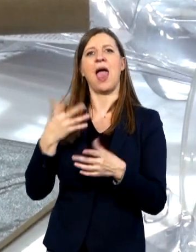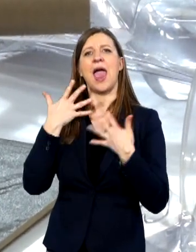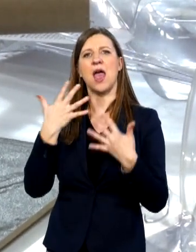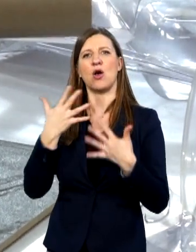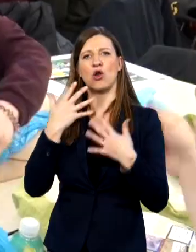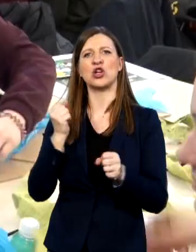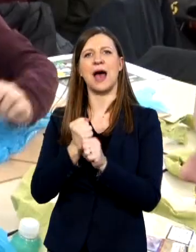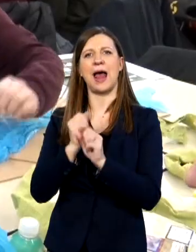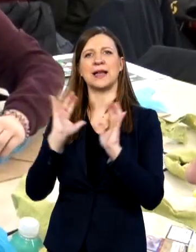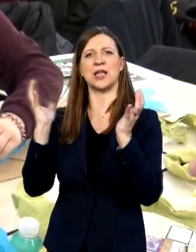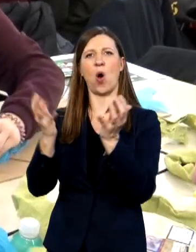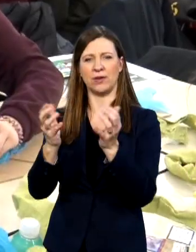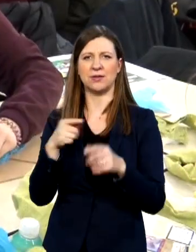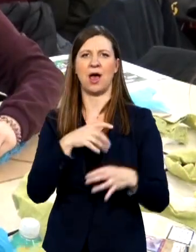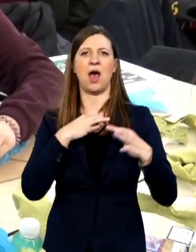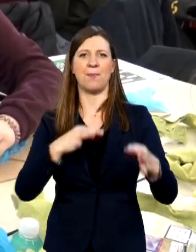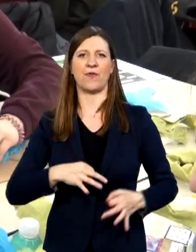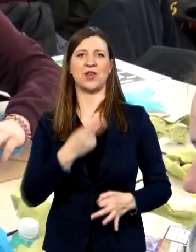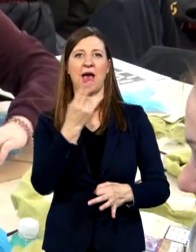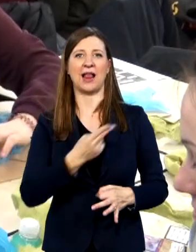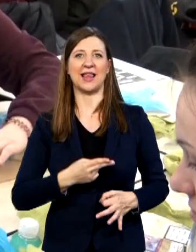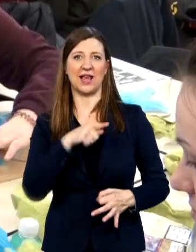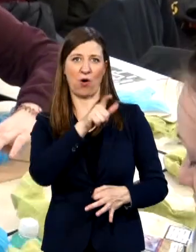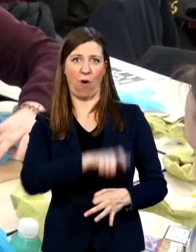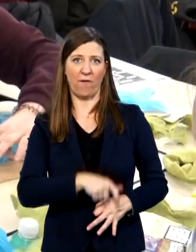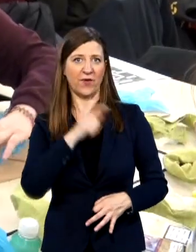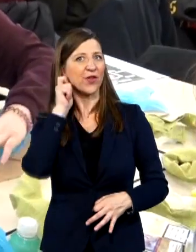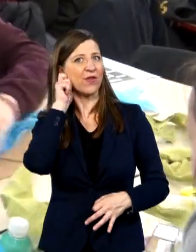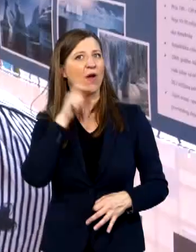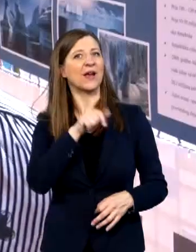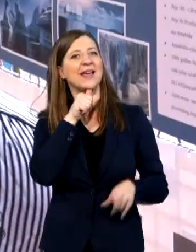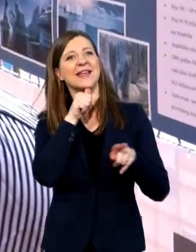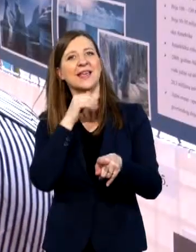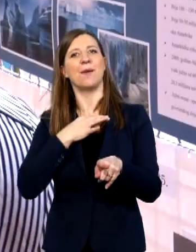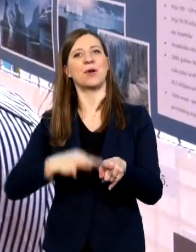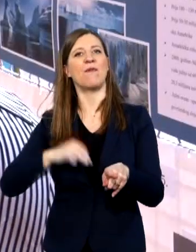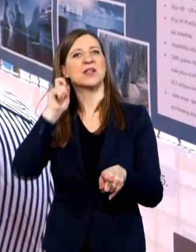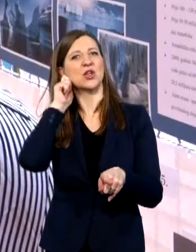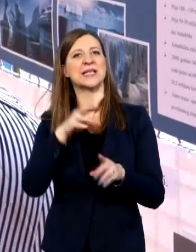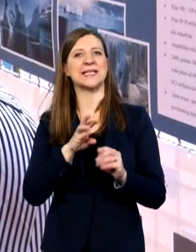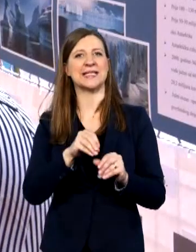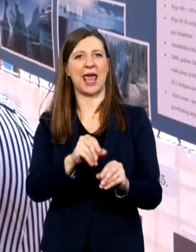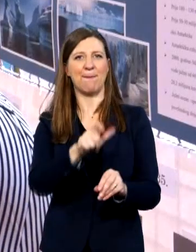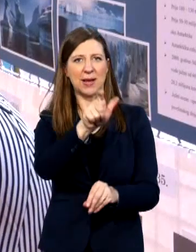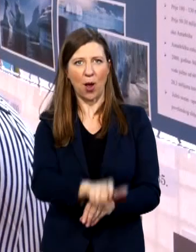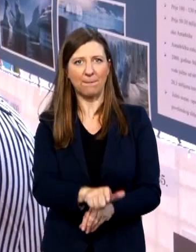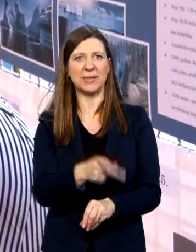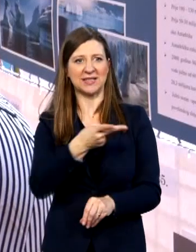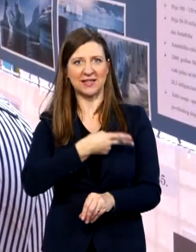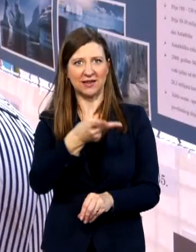dakle, gdje su se angažirale profesorica likovne umjetnosti, profesorica